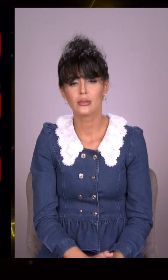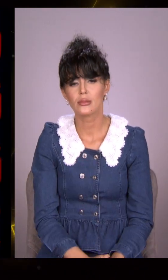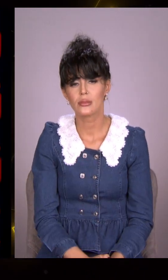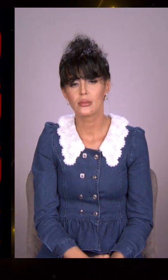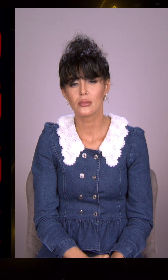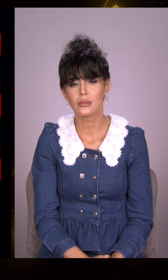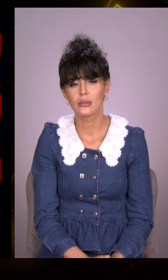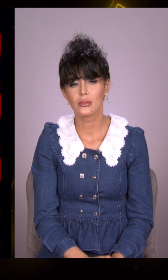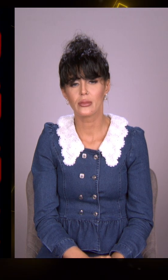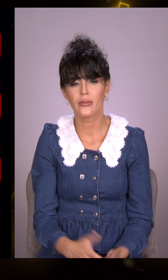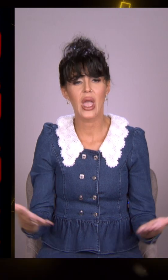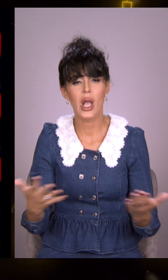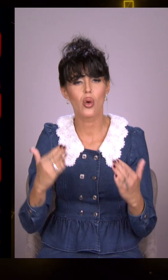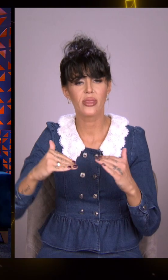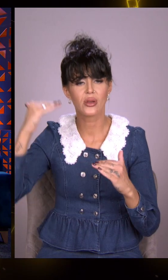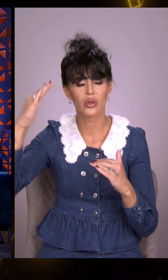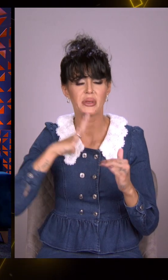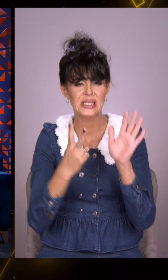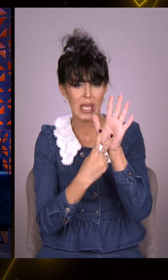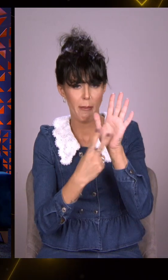А на якому поверсі вони сьомий, знімали? Сьомий.